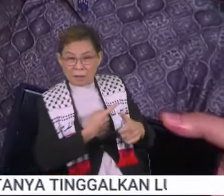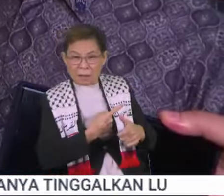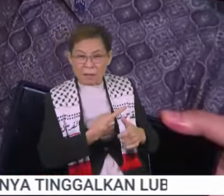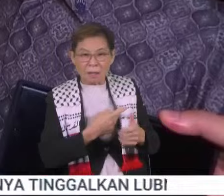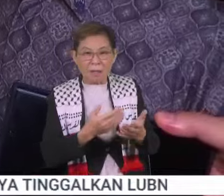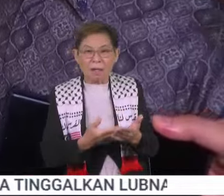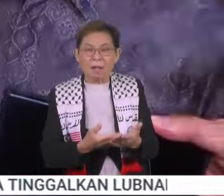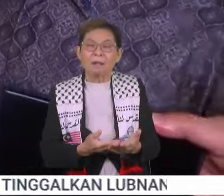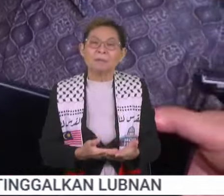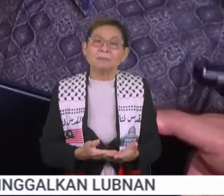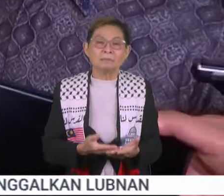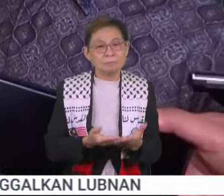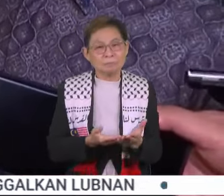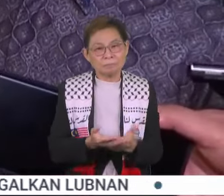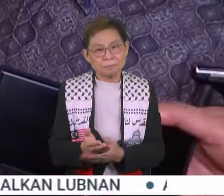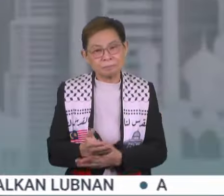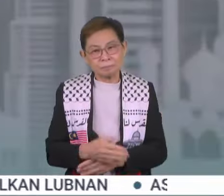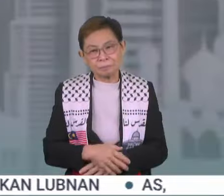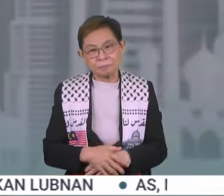liputan.